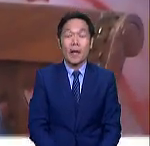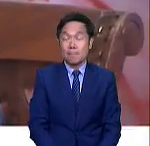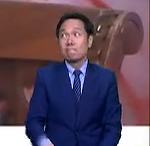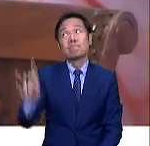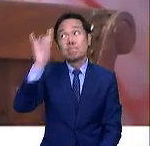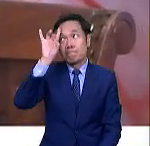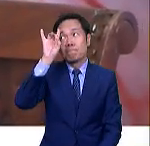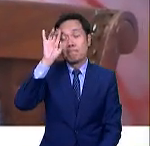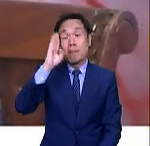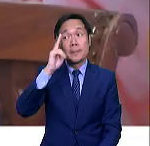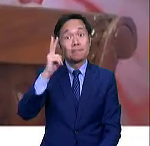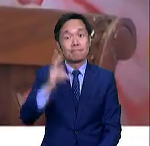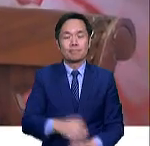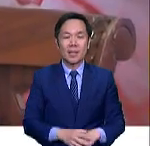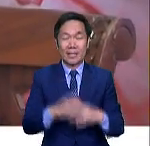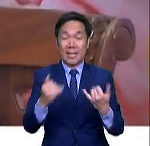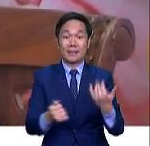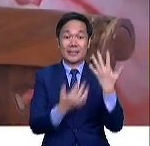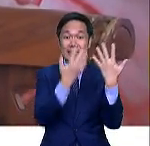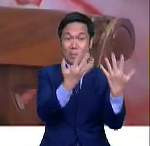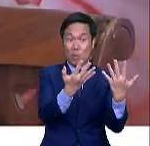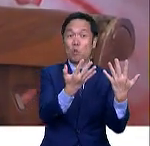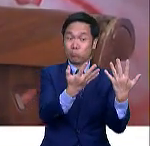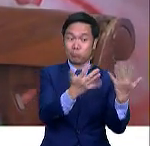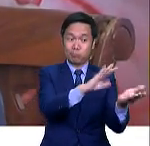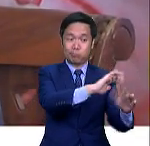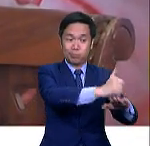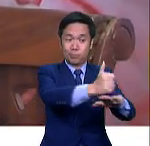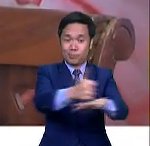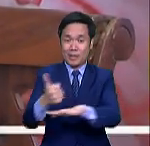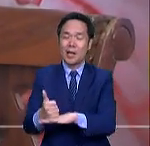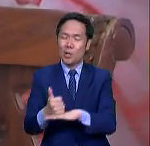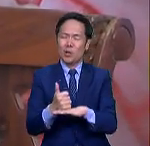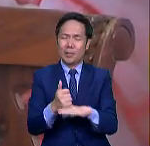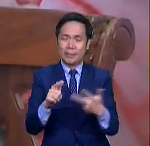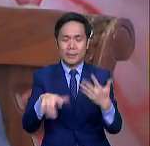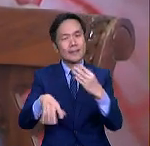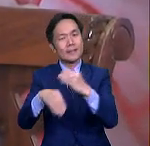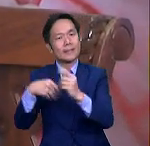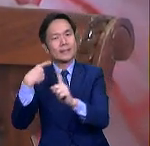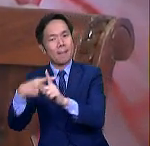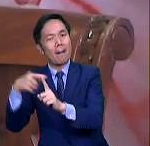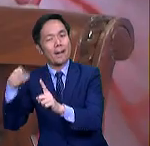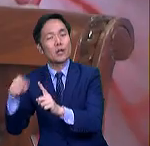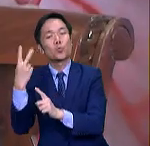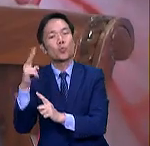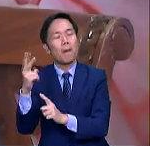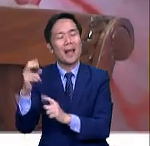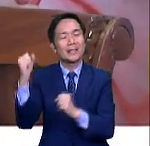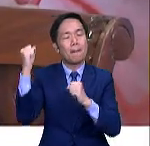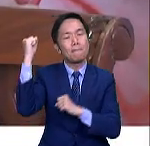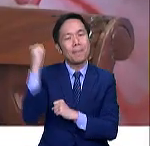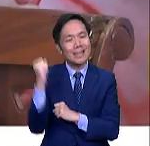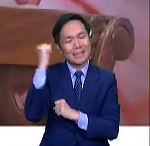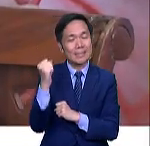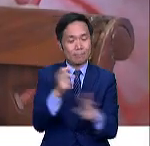InsyaAllah kita lihat ketika ini 10 tu dah memadai, campur dengan Mafin 12 lah, ada 12 bas. By